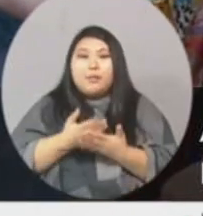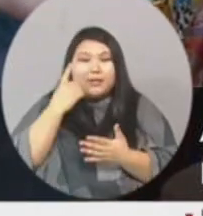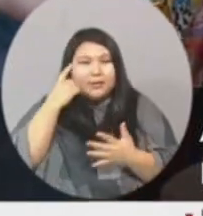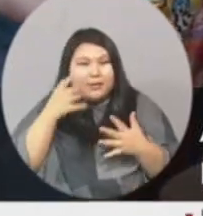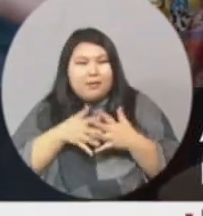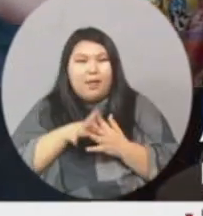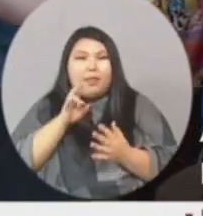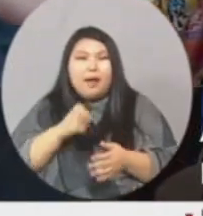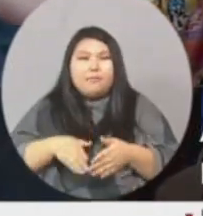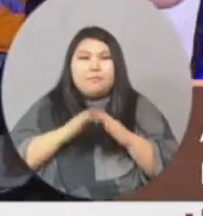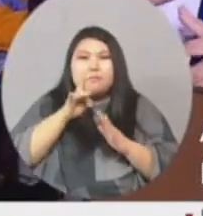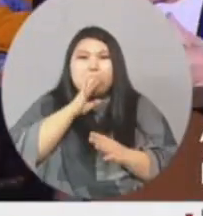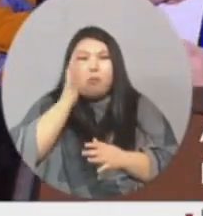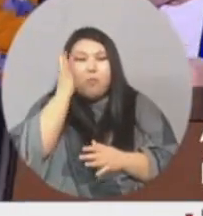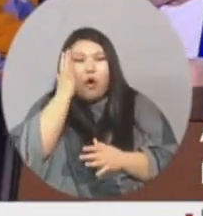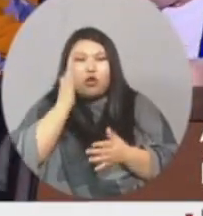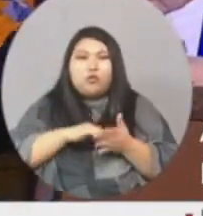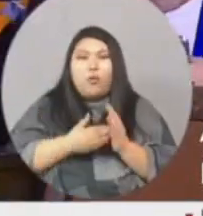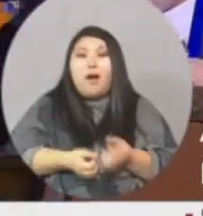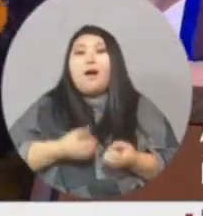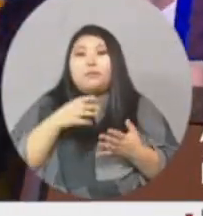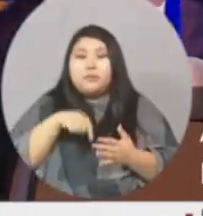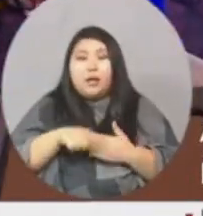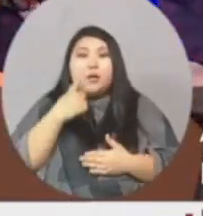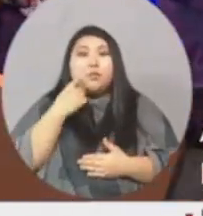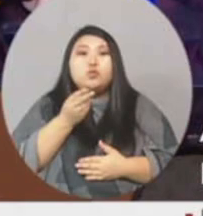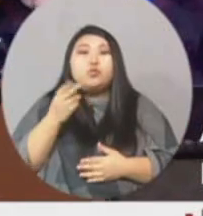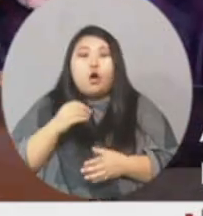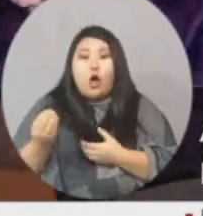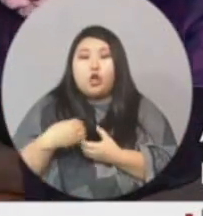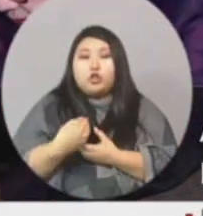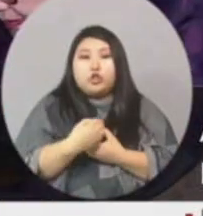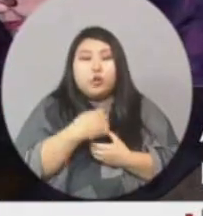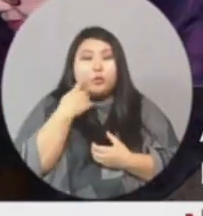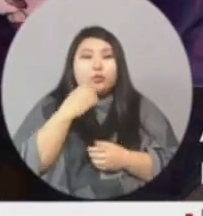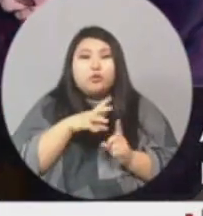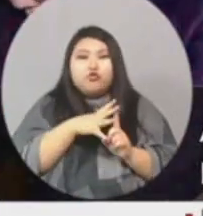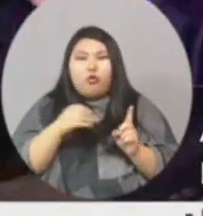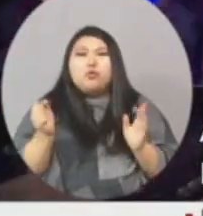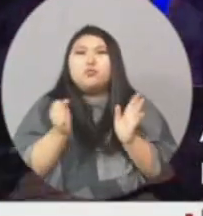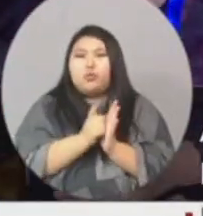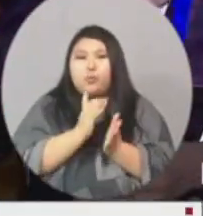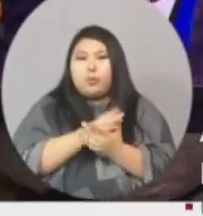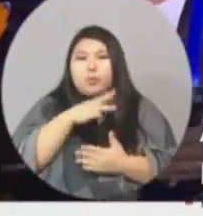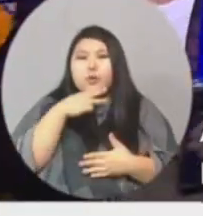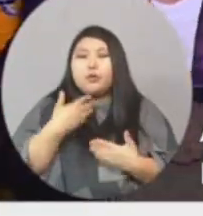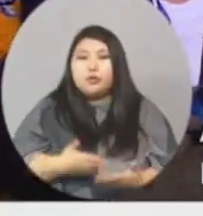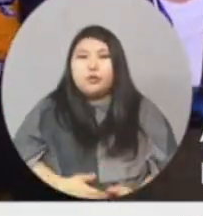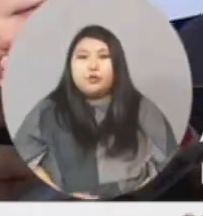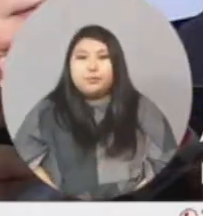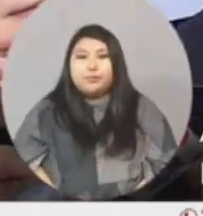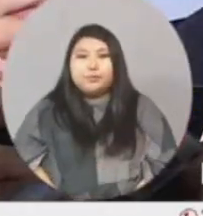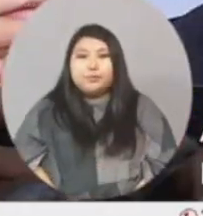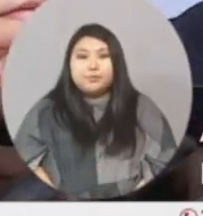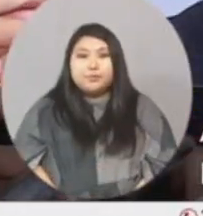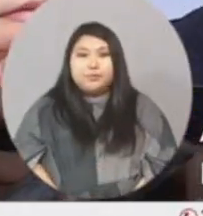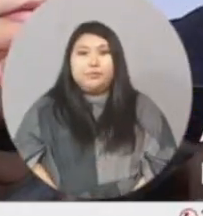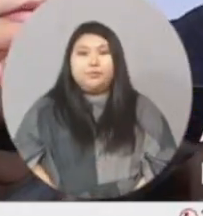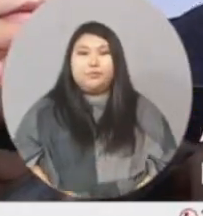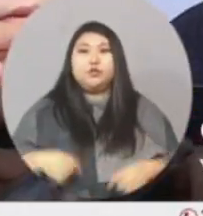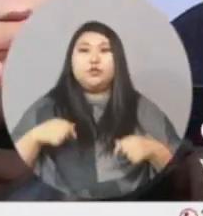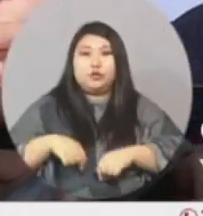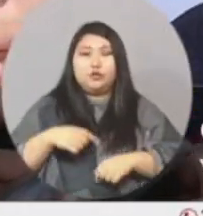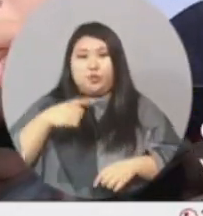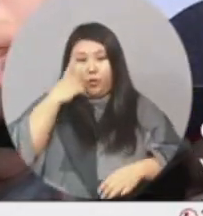зэхэж бодлого төлөвлөлтөө гаргаад байгаа. Үүн эмэгтэйчүүдийн оролцоо эмэгтэйчүүдийн нөлөөлөл чухал үүрэгтэй болохыг мэдээллээ. Өнөөдөр энэ